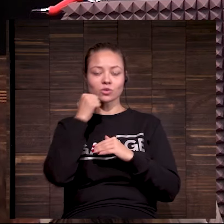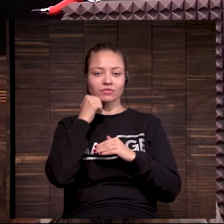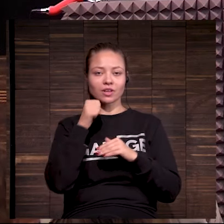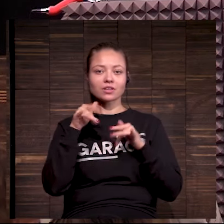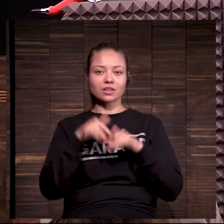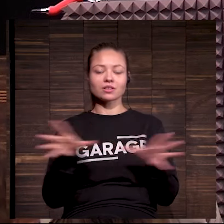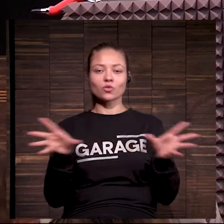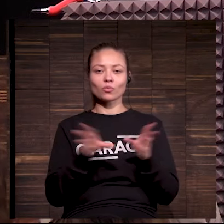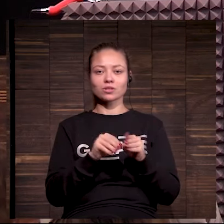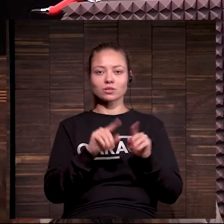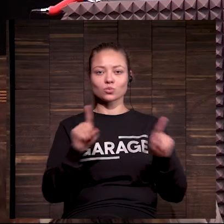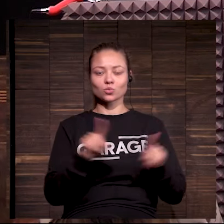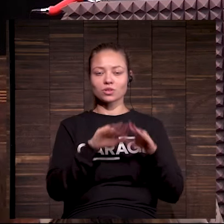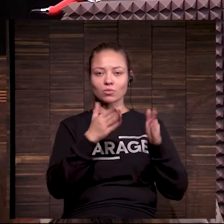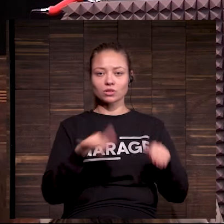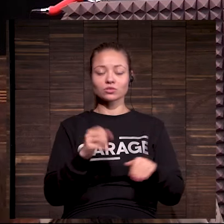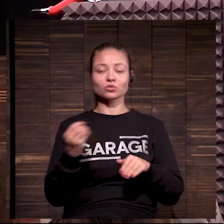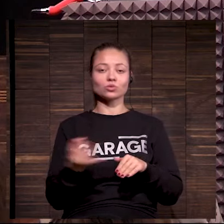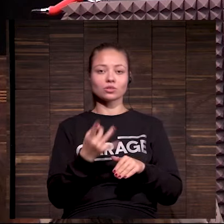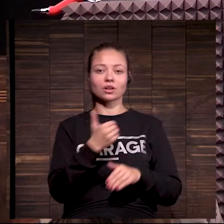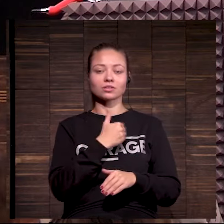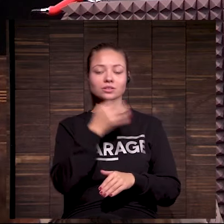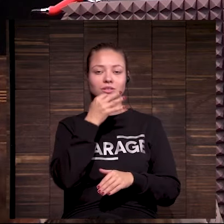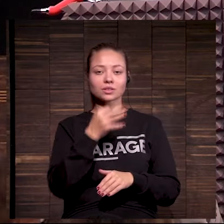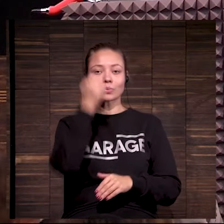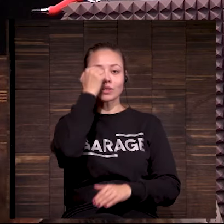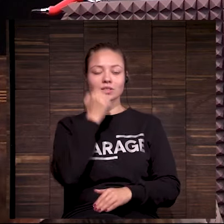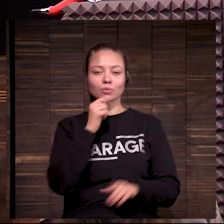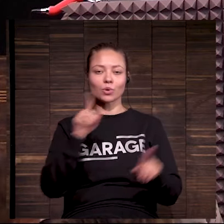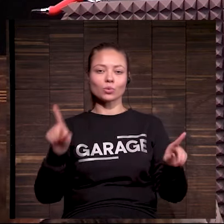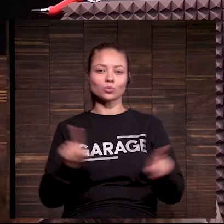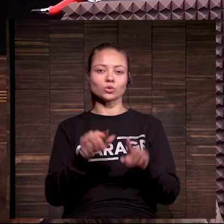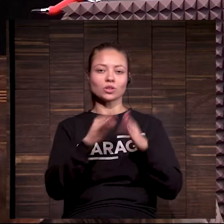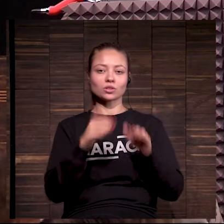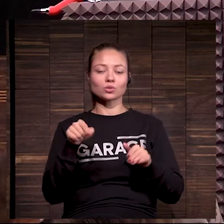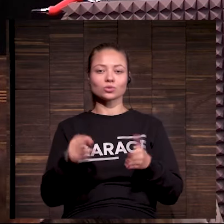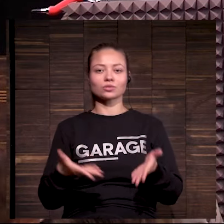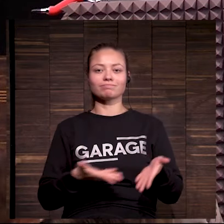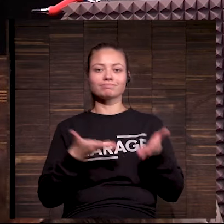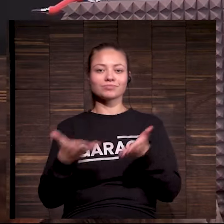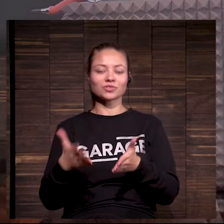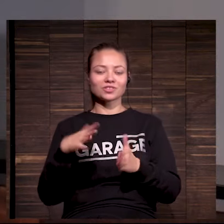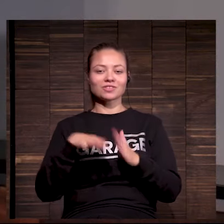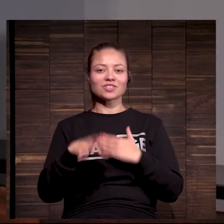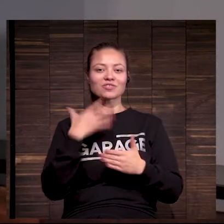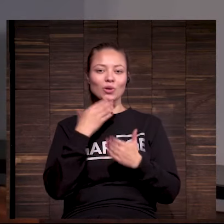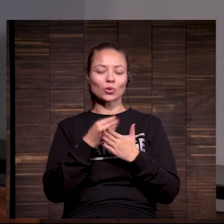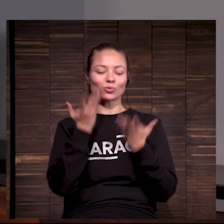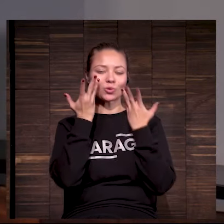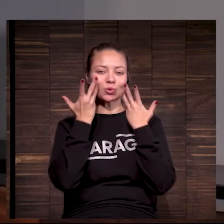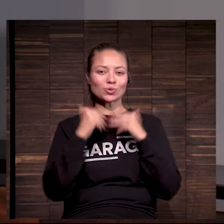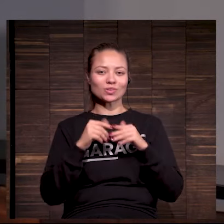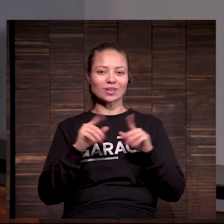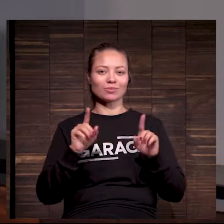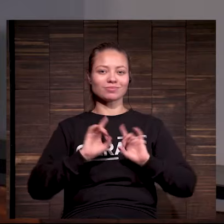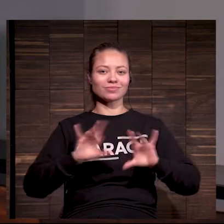в очередной раз хотелось бы спасибо музея города то что принимают нас в своем уютном лектории и